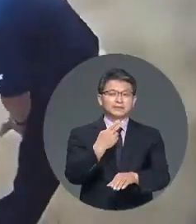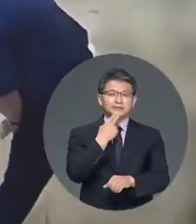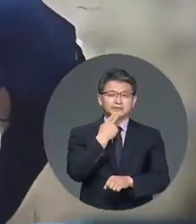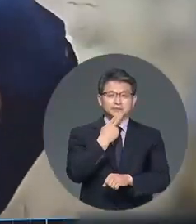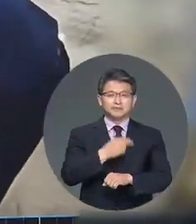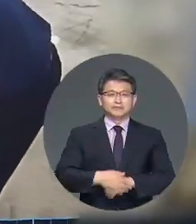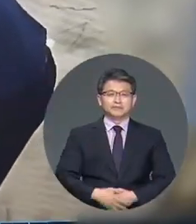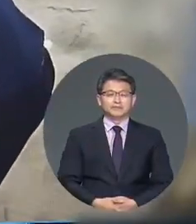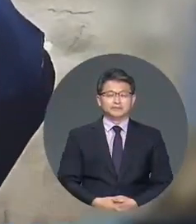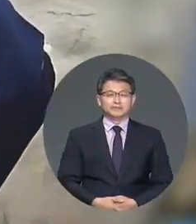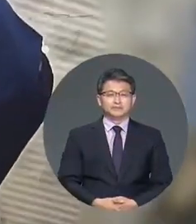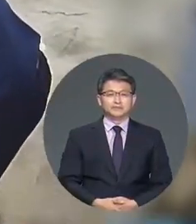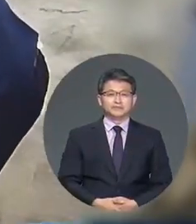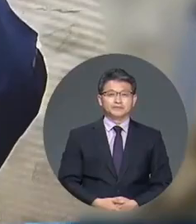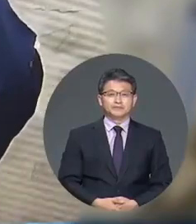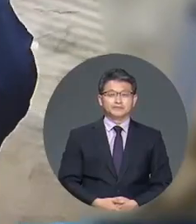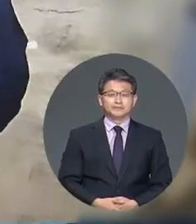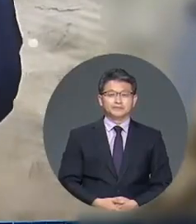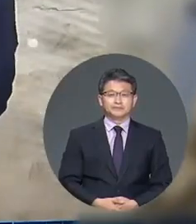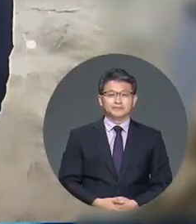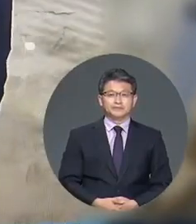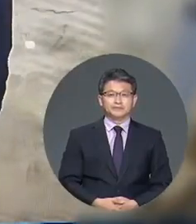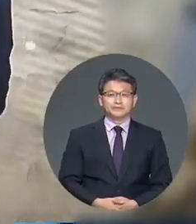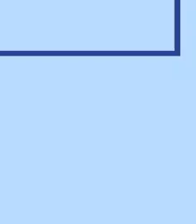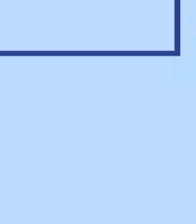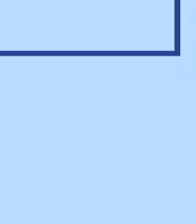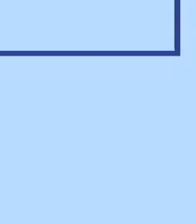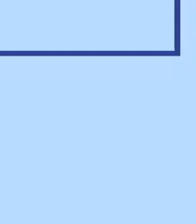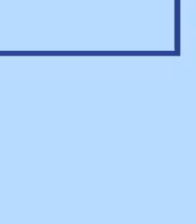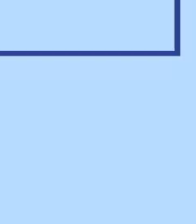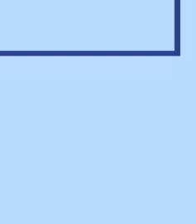않았습니다 MBC 뉴스 정성호입니다